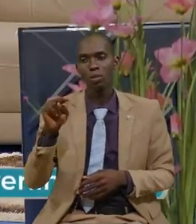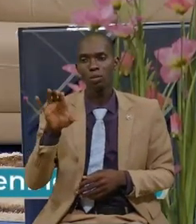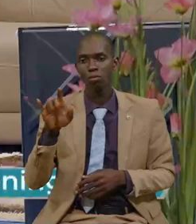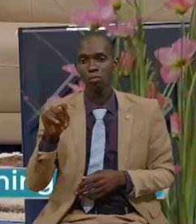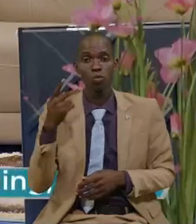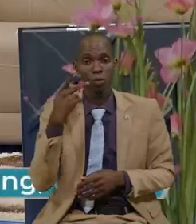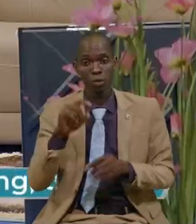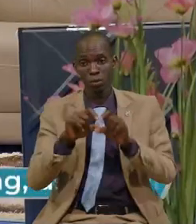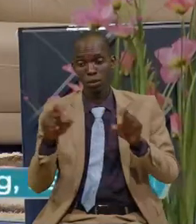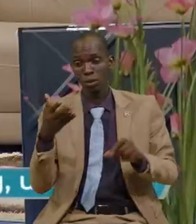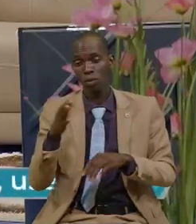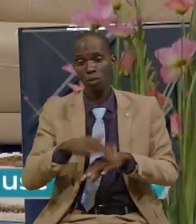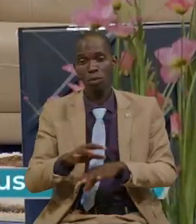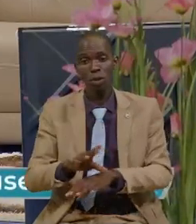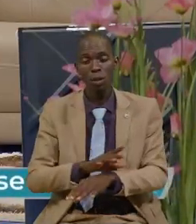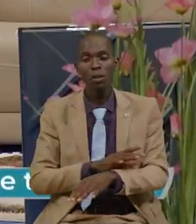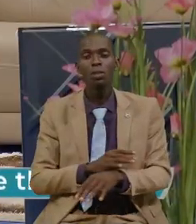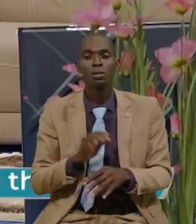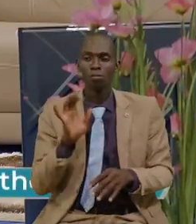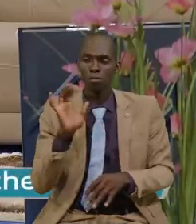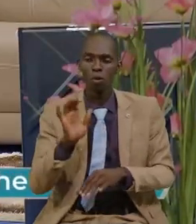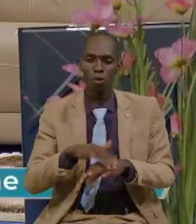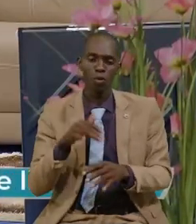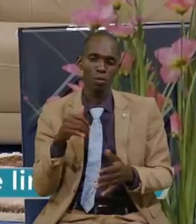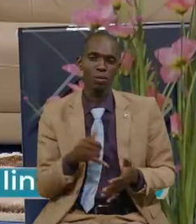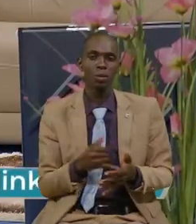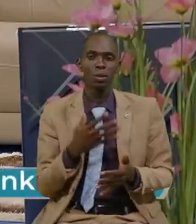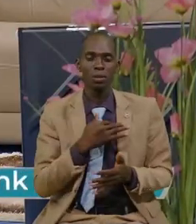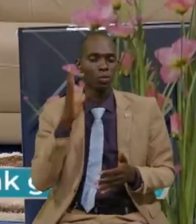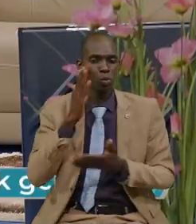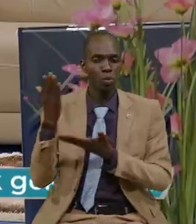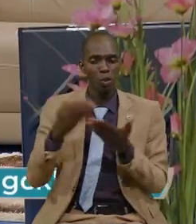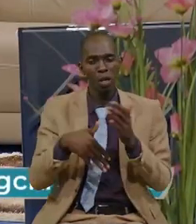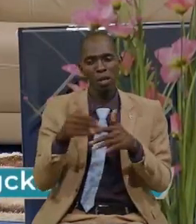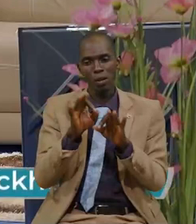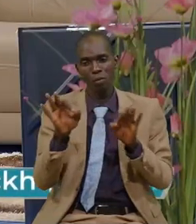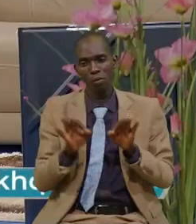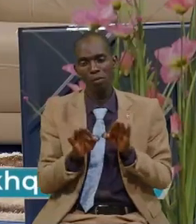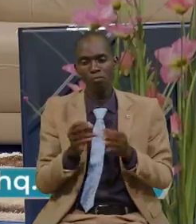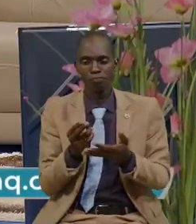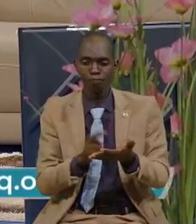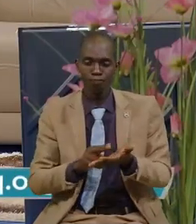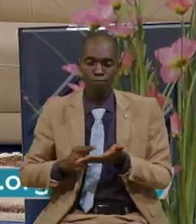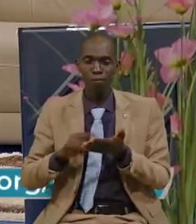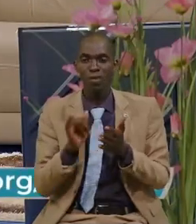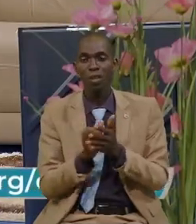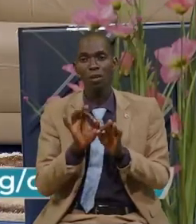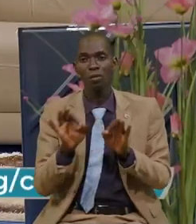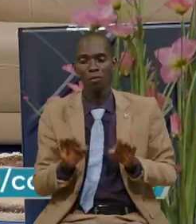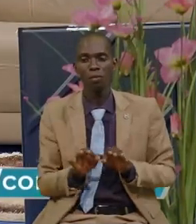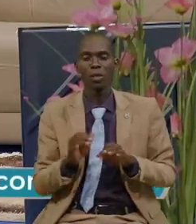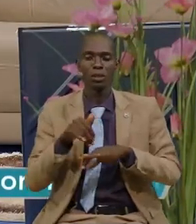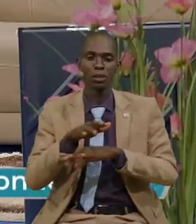Cliquez le lien là et remplissez la fiche là, afin de vous assister dans